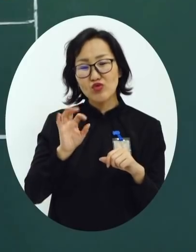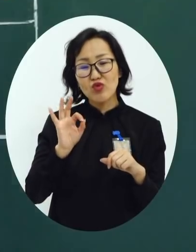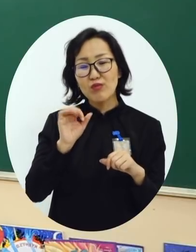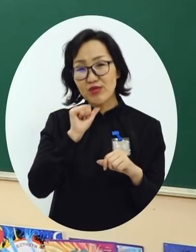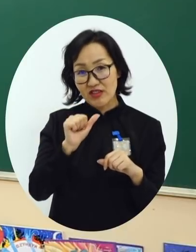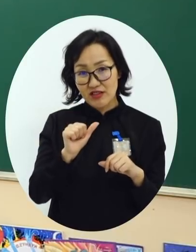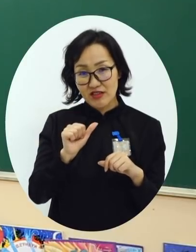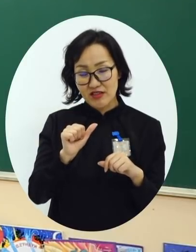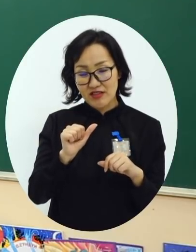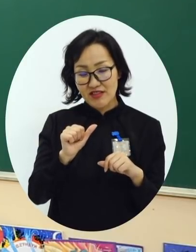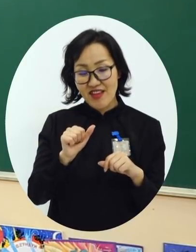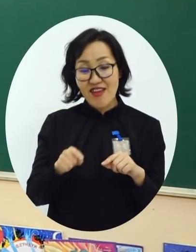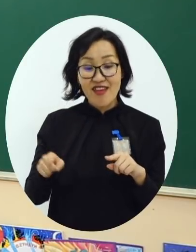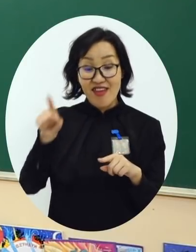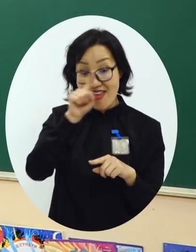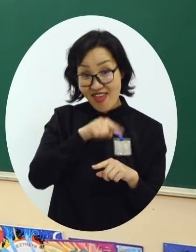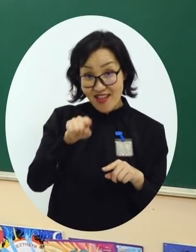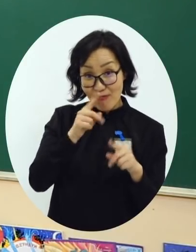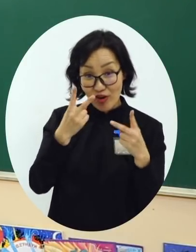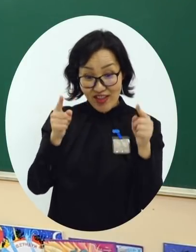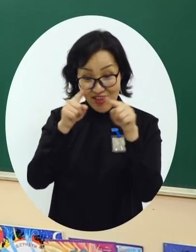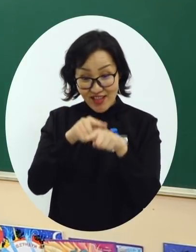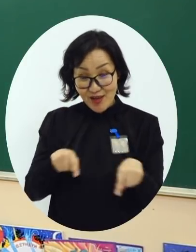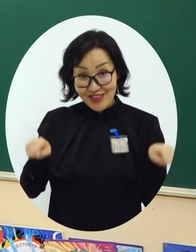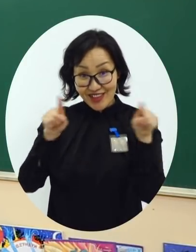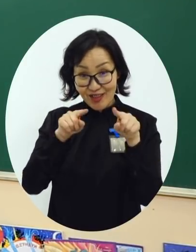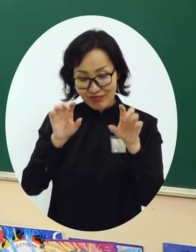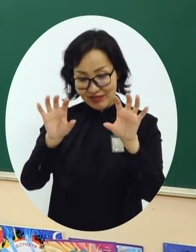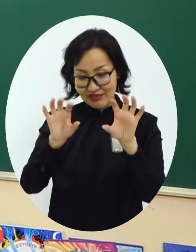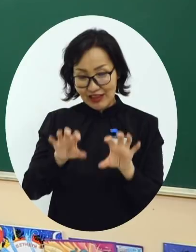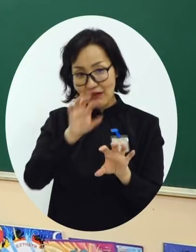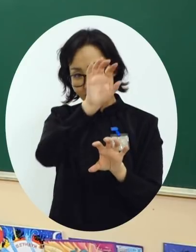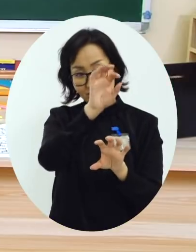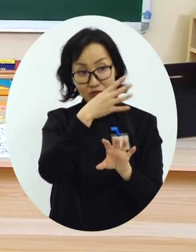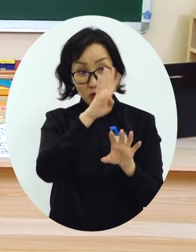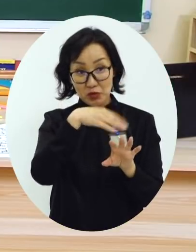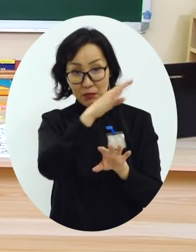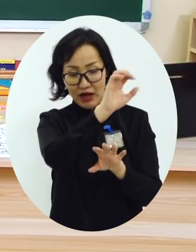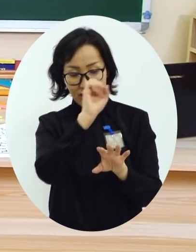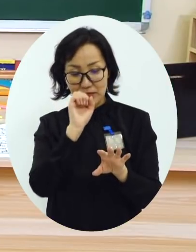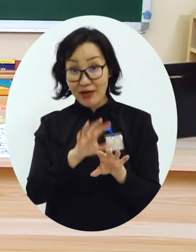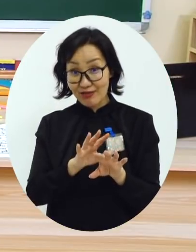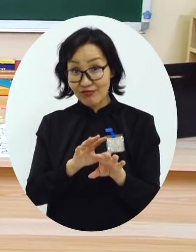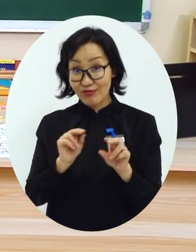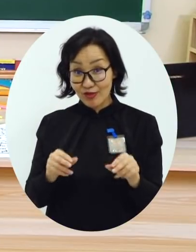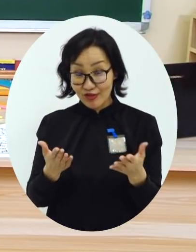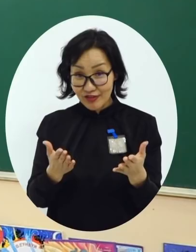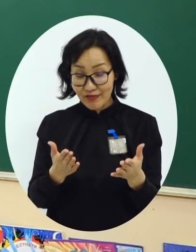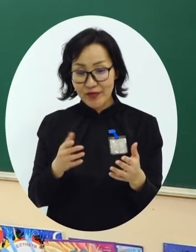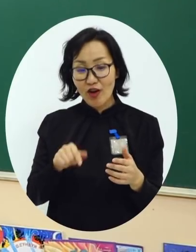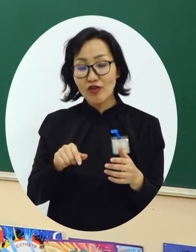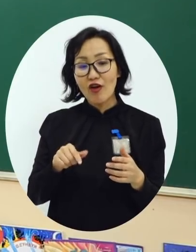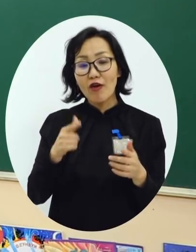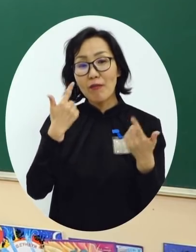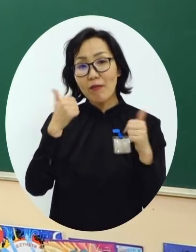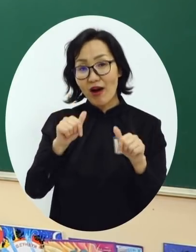биш. Элвэний диаграм дээр энийг яах вэ? Бас байгуулж үзье. Зөв гурвалж дүрсийг энд